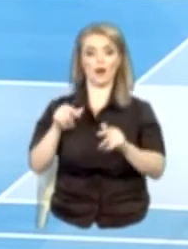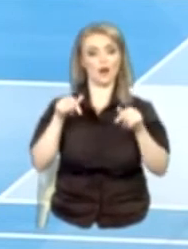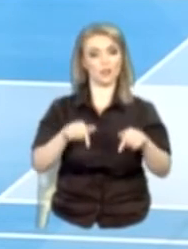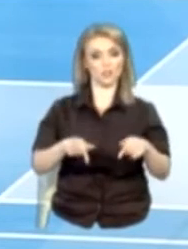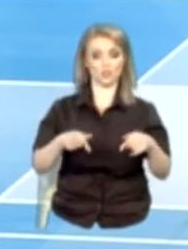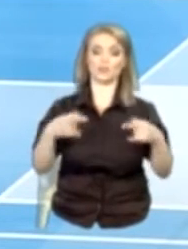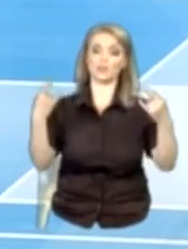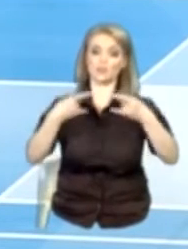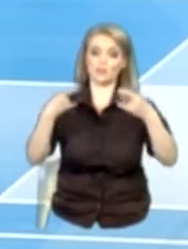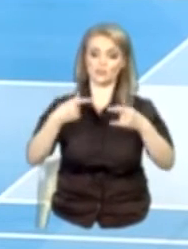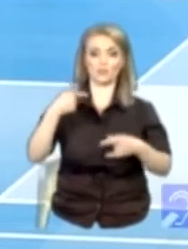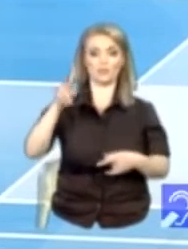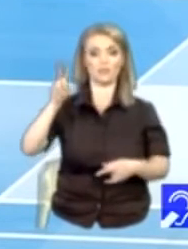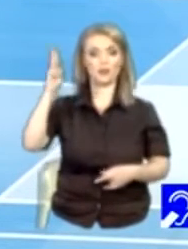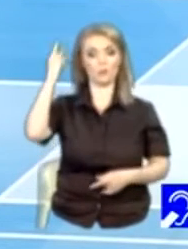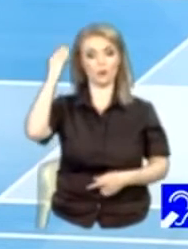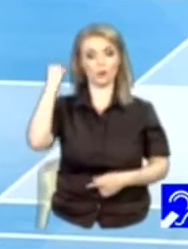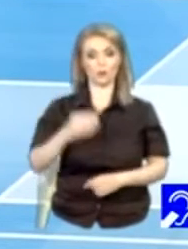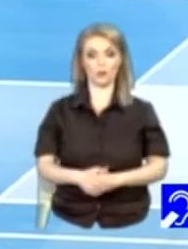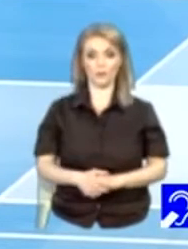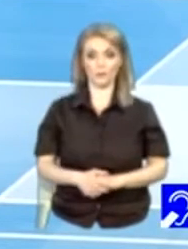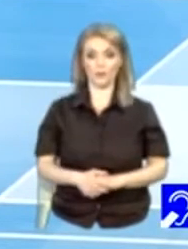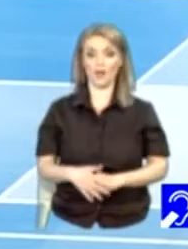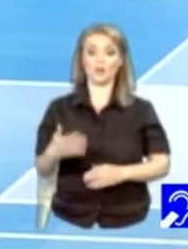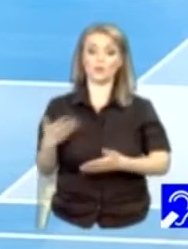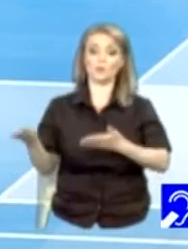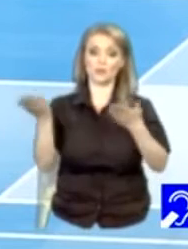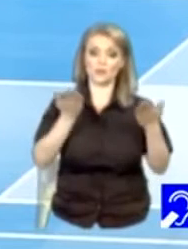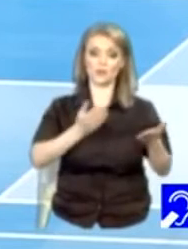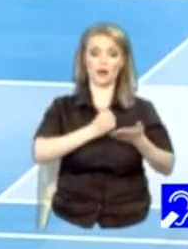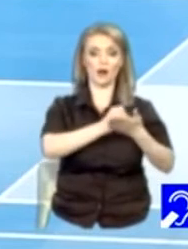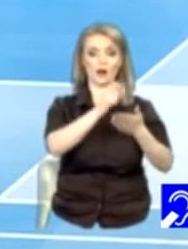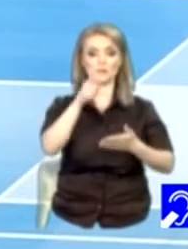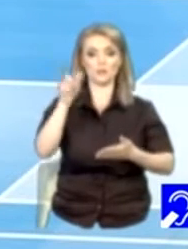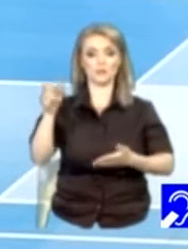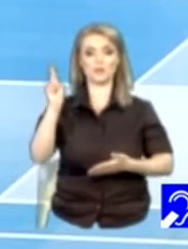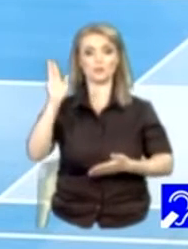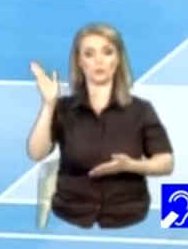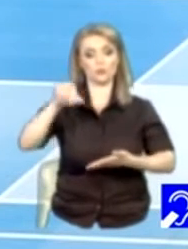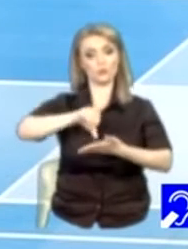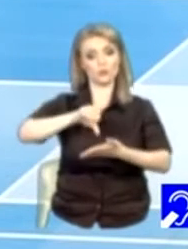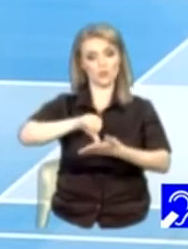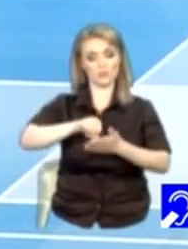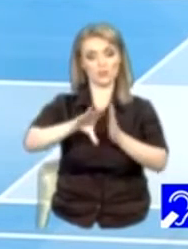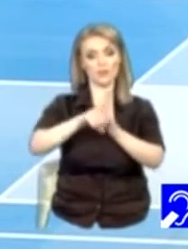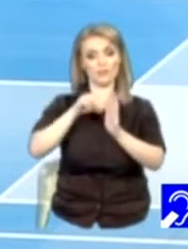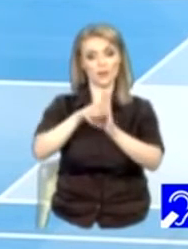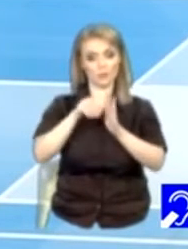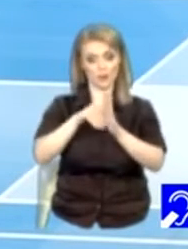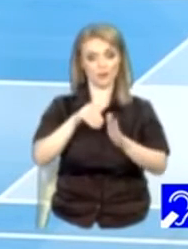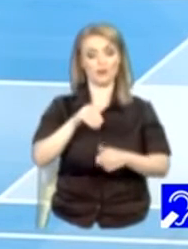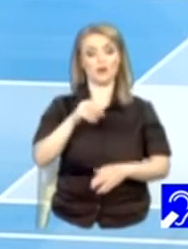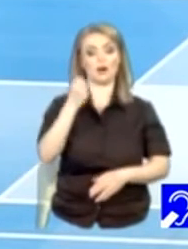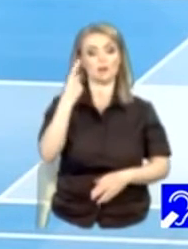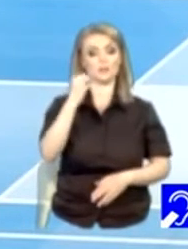unde încercăm să aducem în fața dumneavoastră candidații la alegerile din 11 iulie. În această seară sunt cu